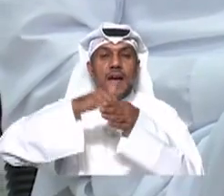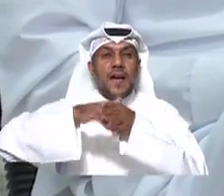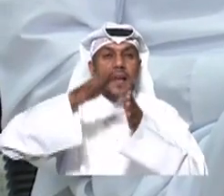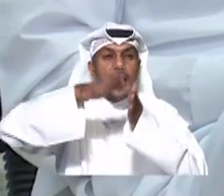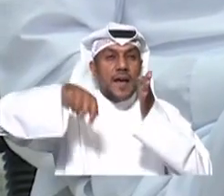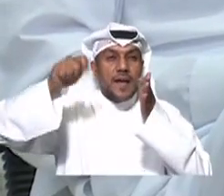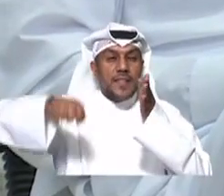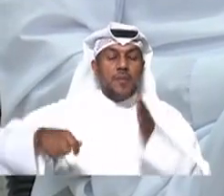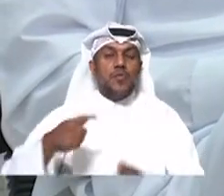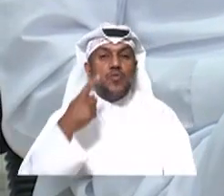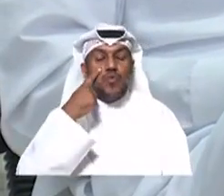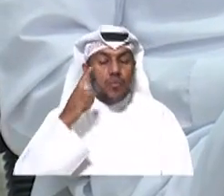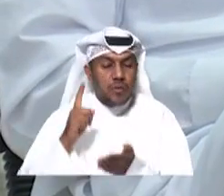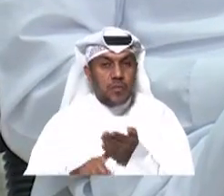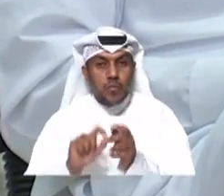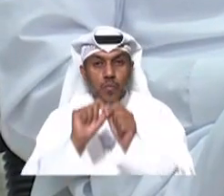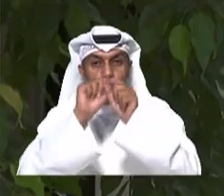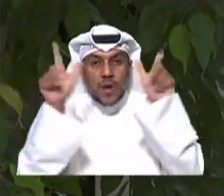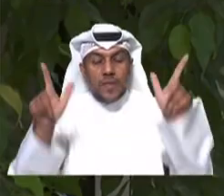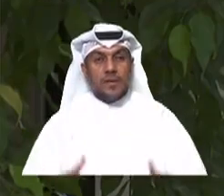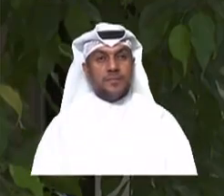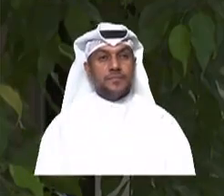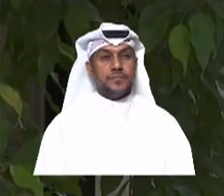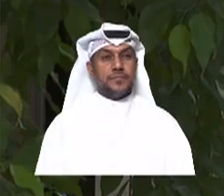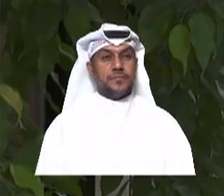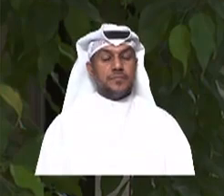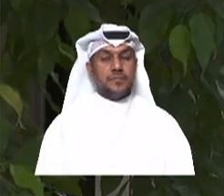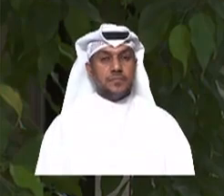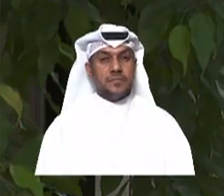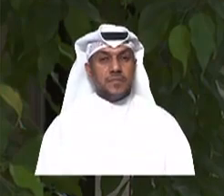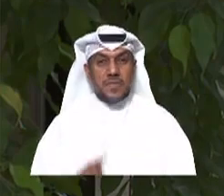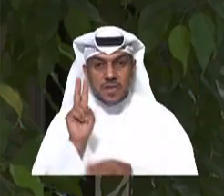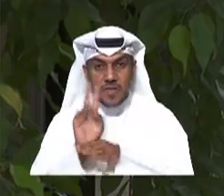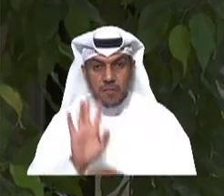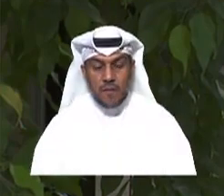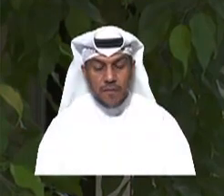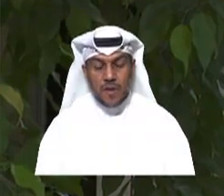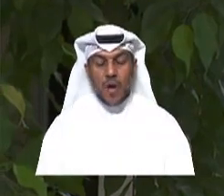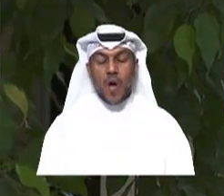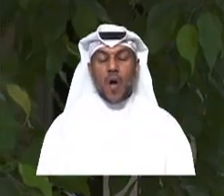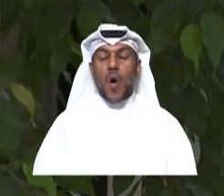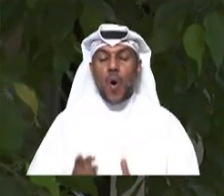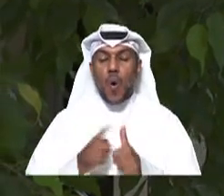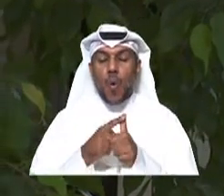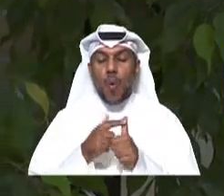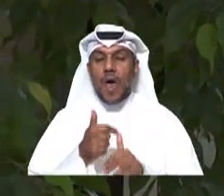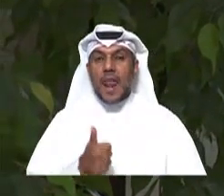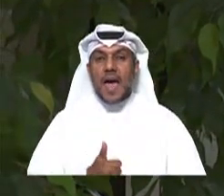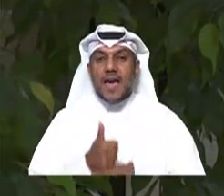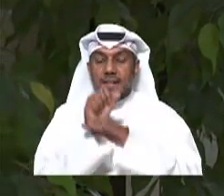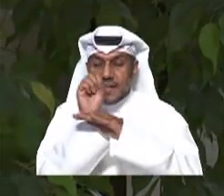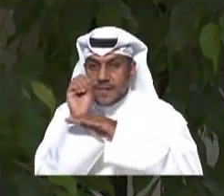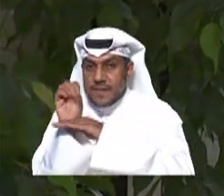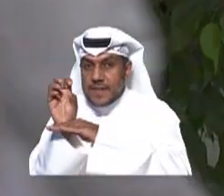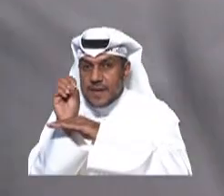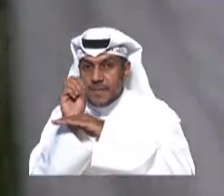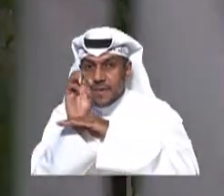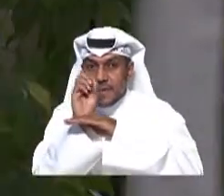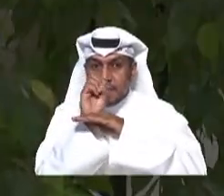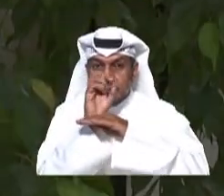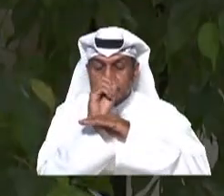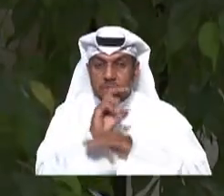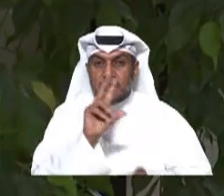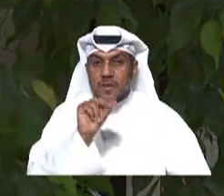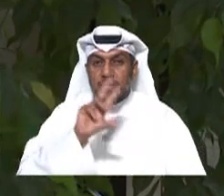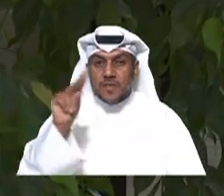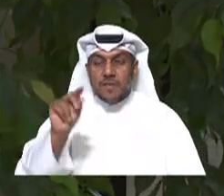الانتخابات والتأكد من شفافيتها. يعطونهم أساسيات التدريب من يعني أنظمة دولية عالمية